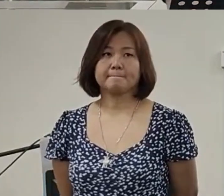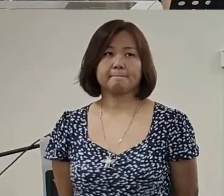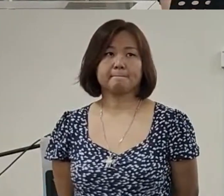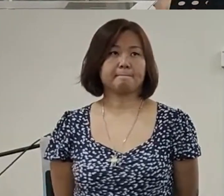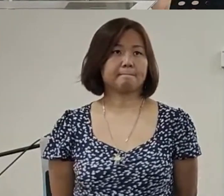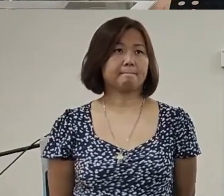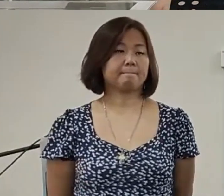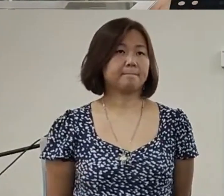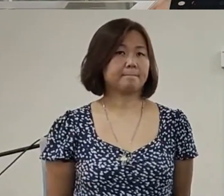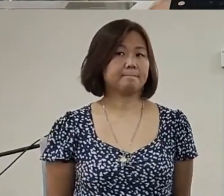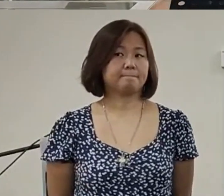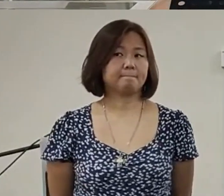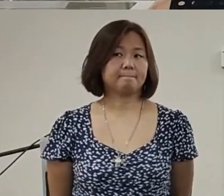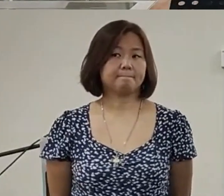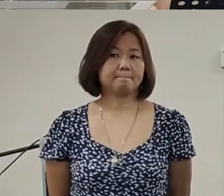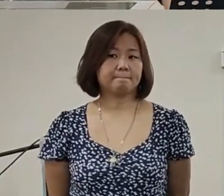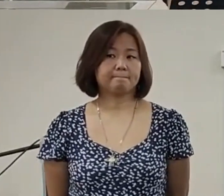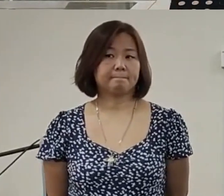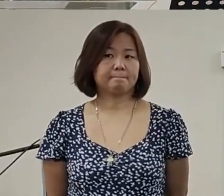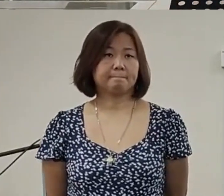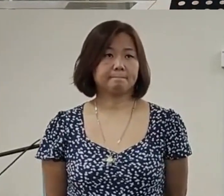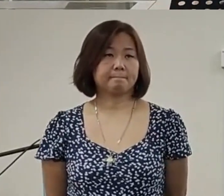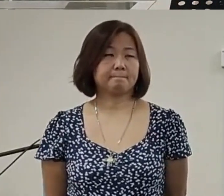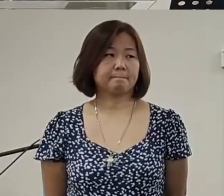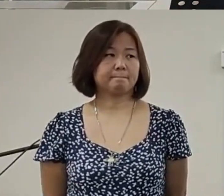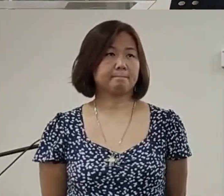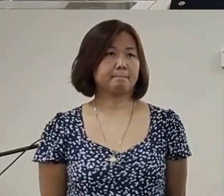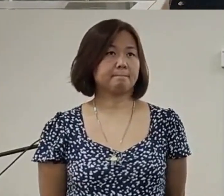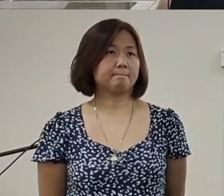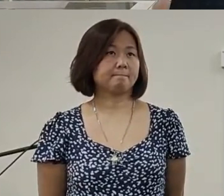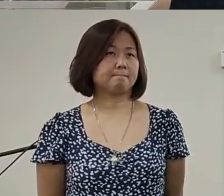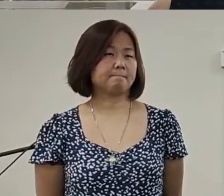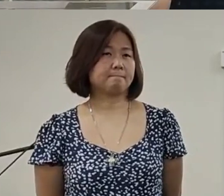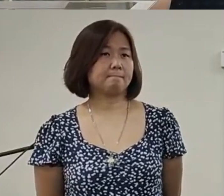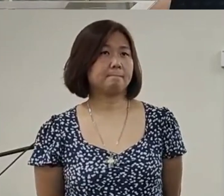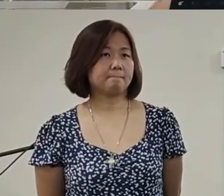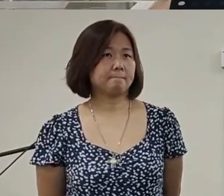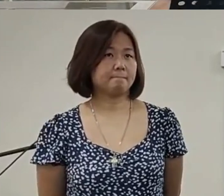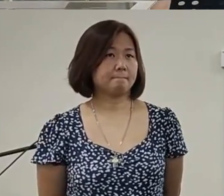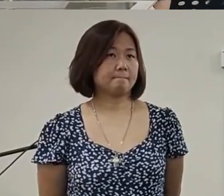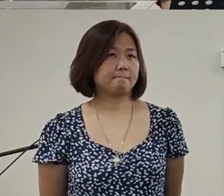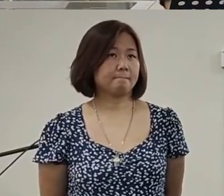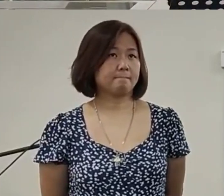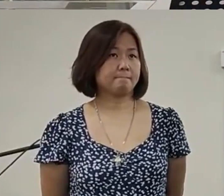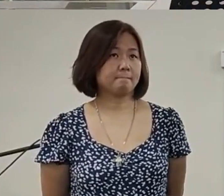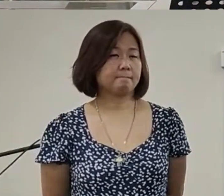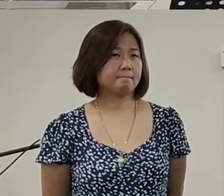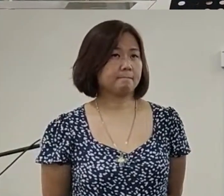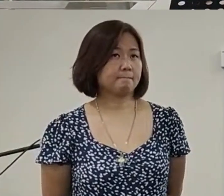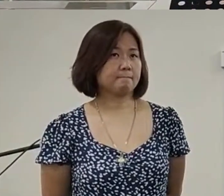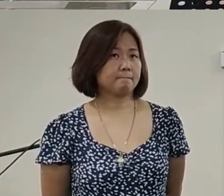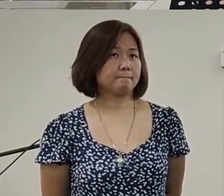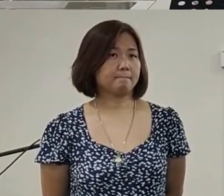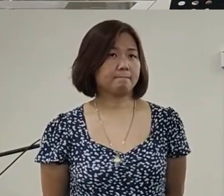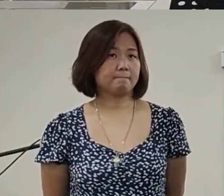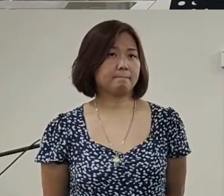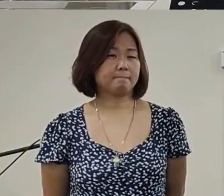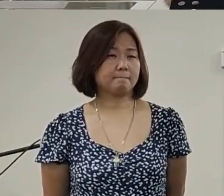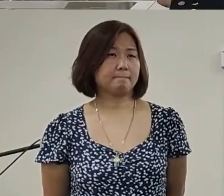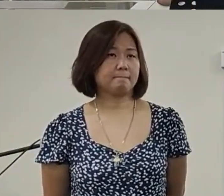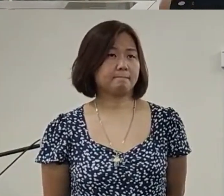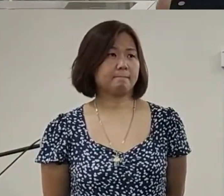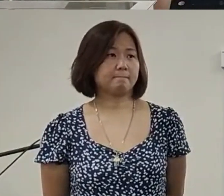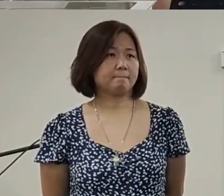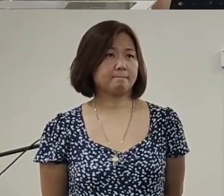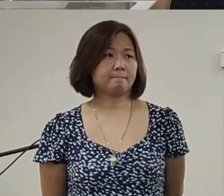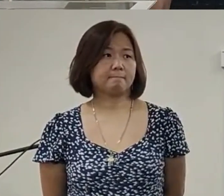你在那个搜索里面你打的是关于比如怎样做指甲给个例子那么你做出来的时候那么就会关于所有的关于那一个